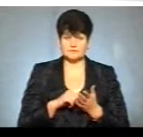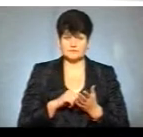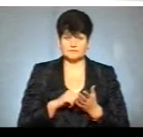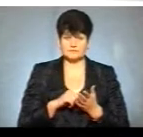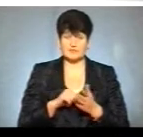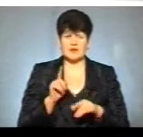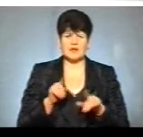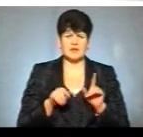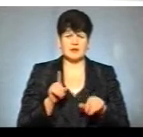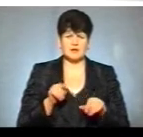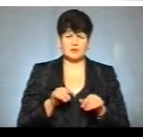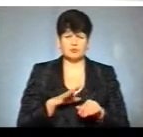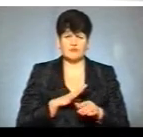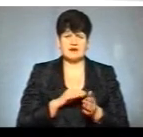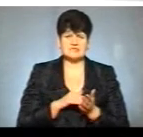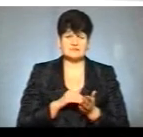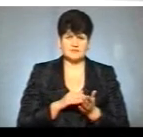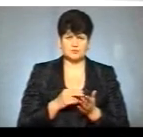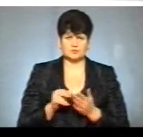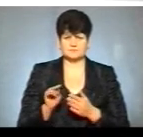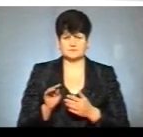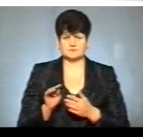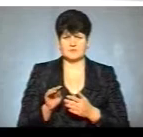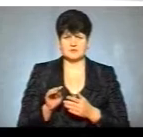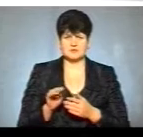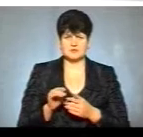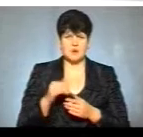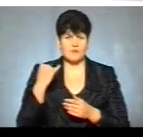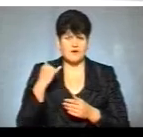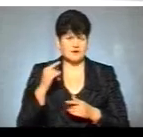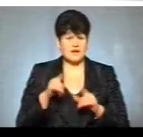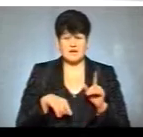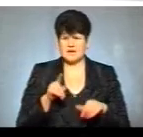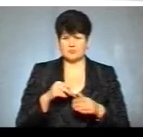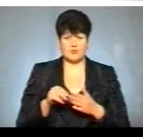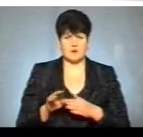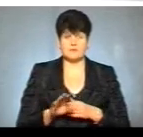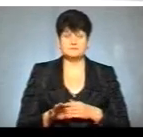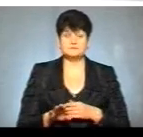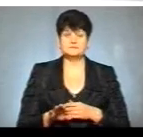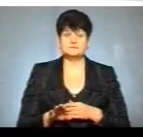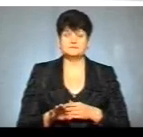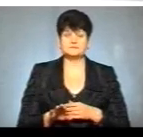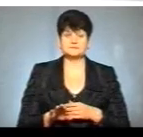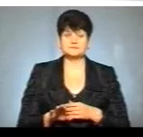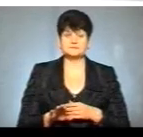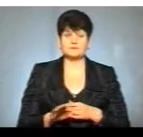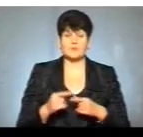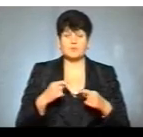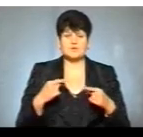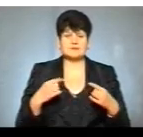Ну, рідко буває там свининку, говядинку, це дуже рідко. По великим